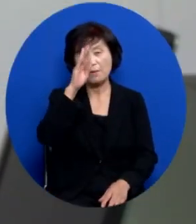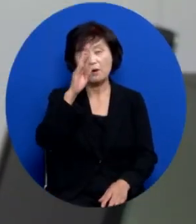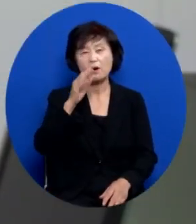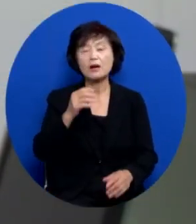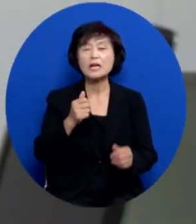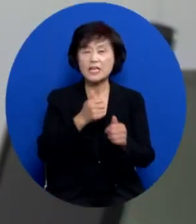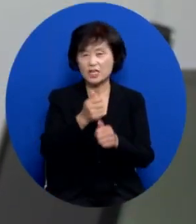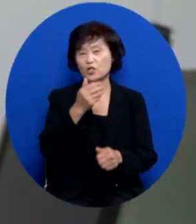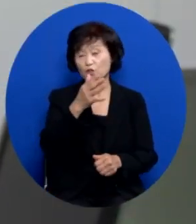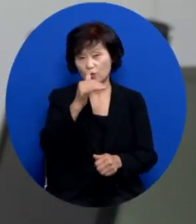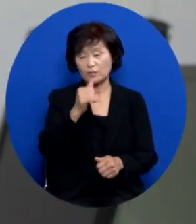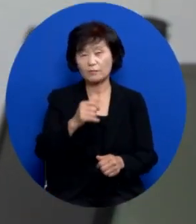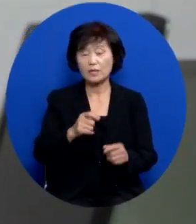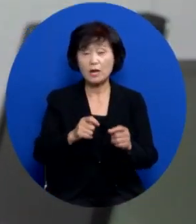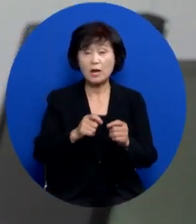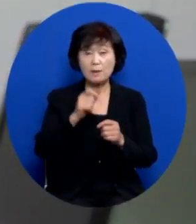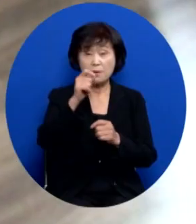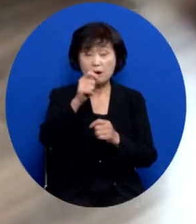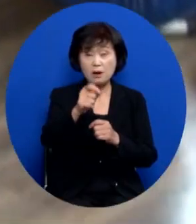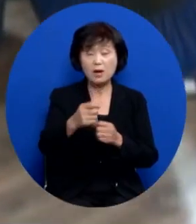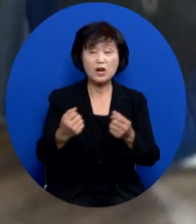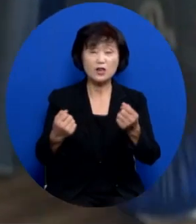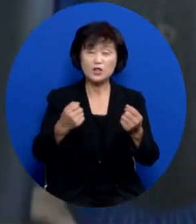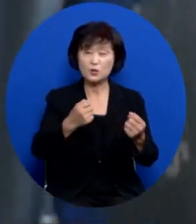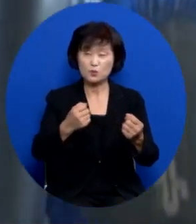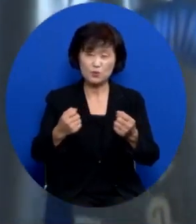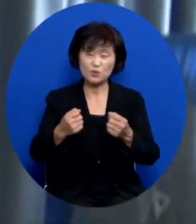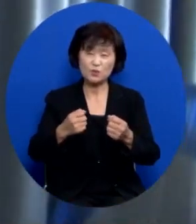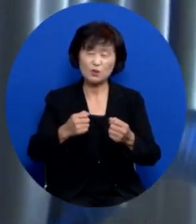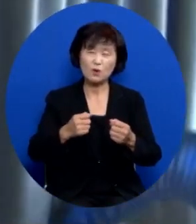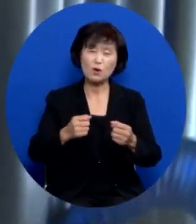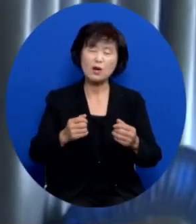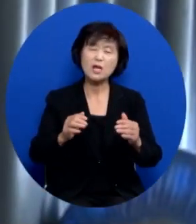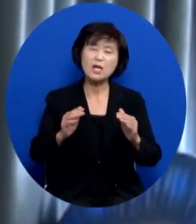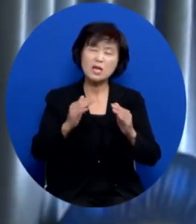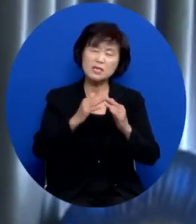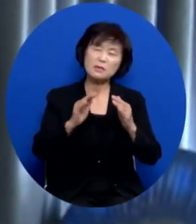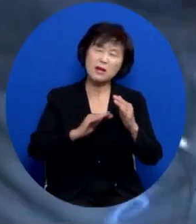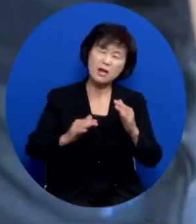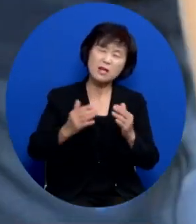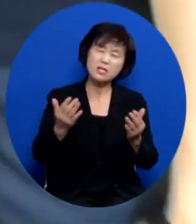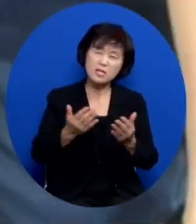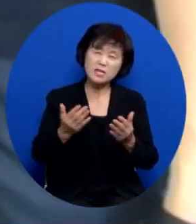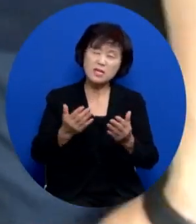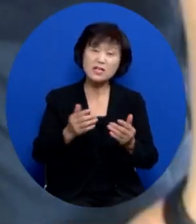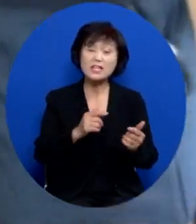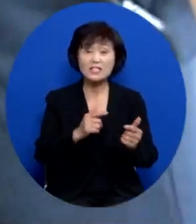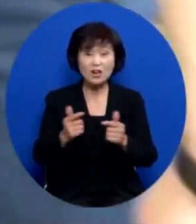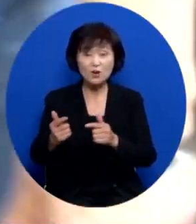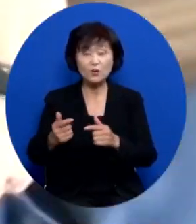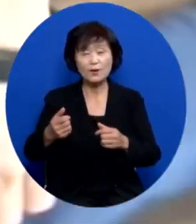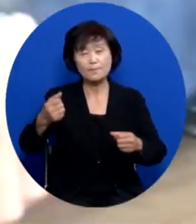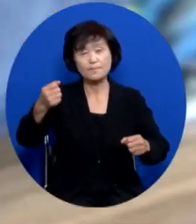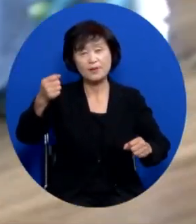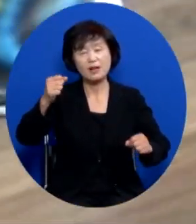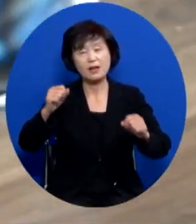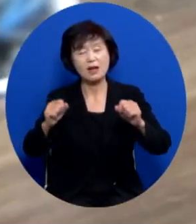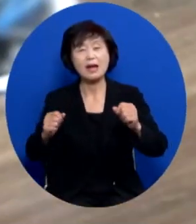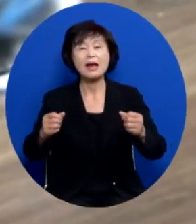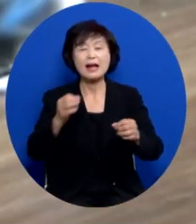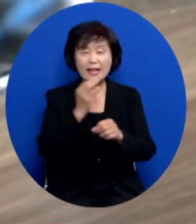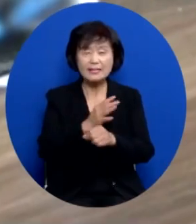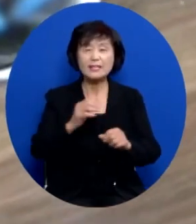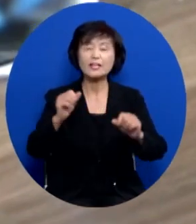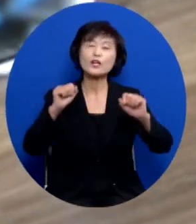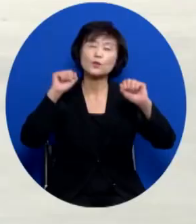운전이나 가사노동으로 근육 통증이 생기거나 혈액순환이 잘 되지 않을 때는 스트레칭이나 반신욕 등이 단순하지만 효과적일 수